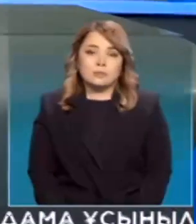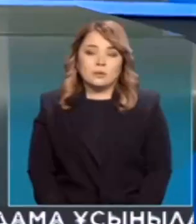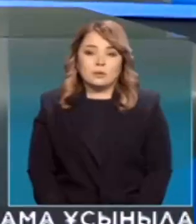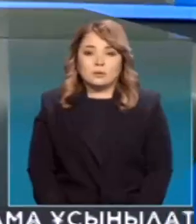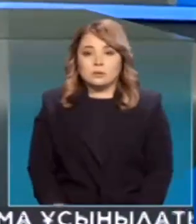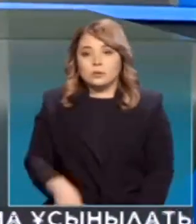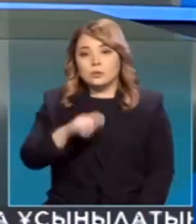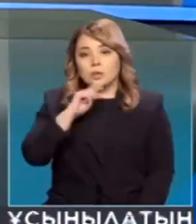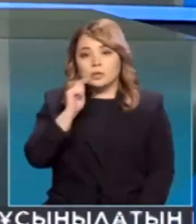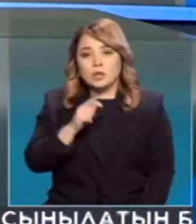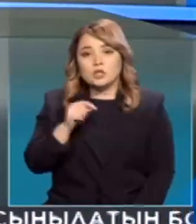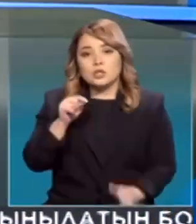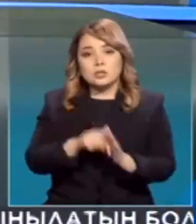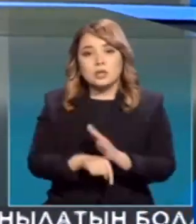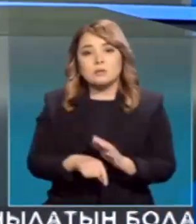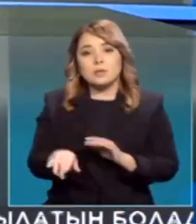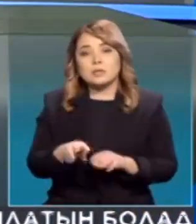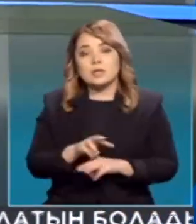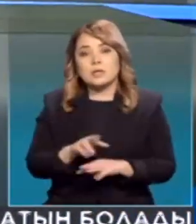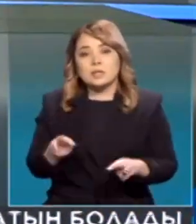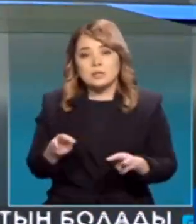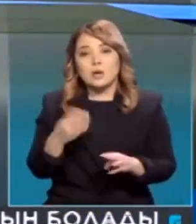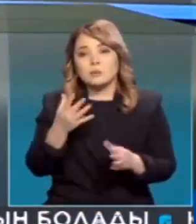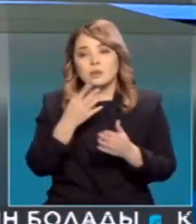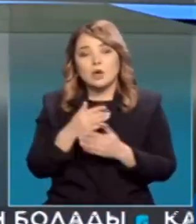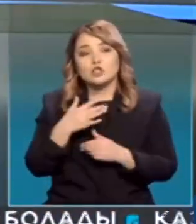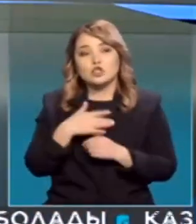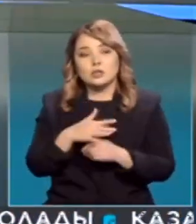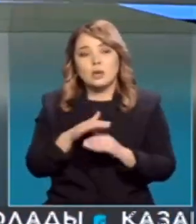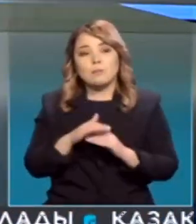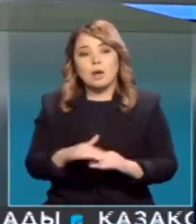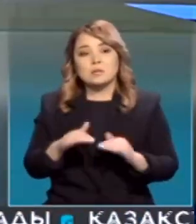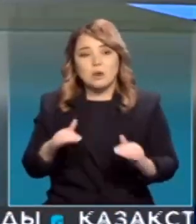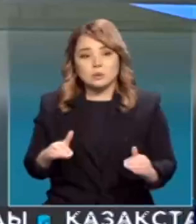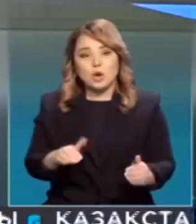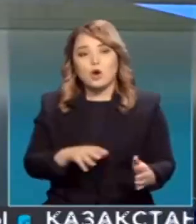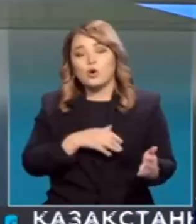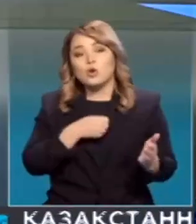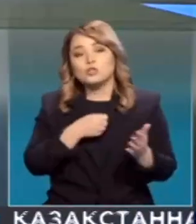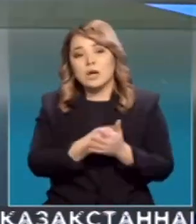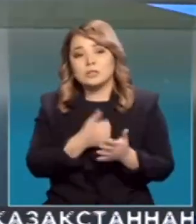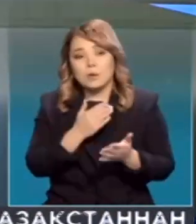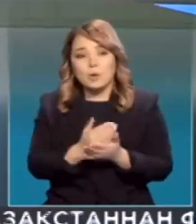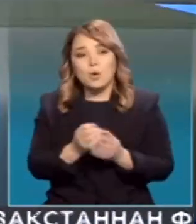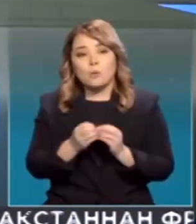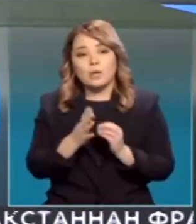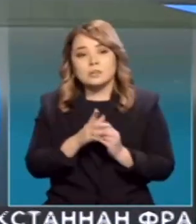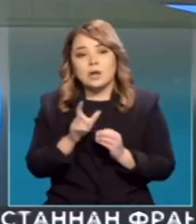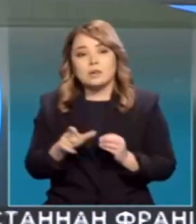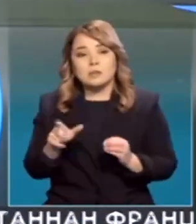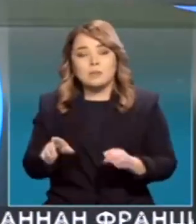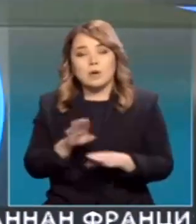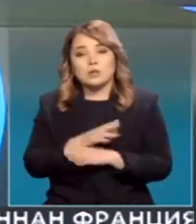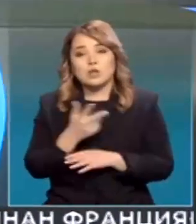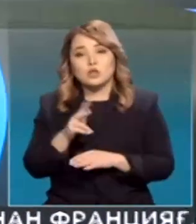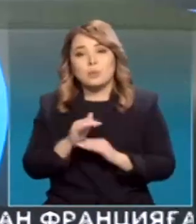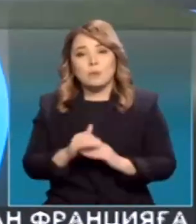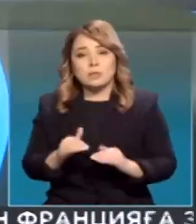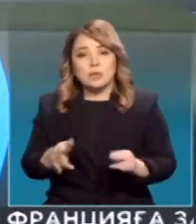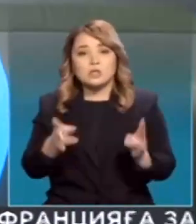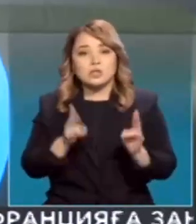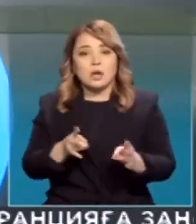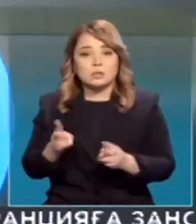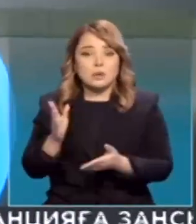Шетел жаңалықтары. Украинада ішкі істер министрі мінген тікұшақ балабақшаға құлады. 15 адам қаза тапқан, үшеуі бала. Жараланғандар да